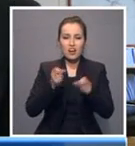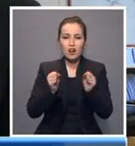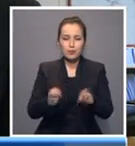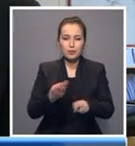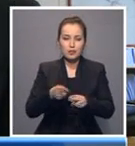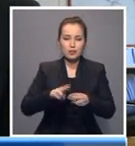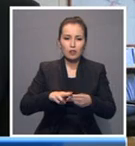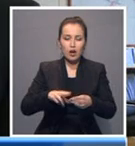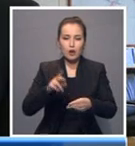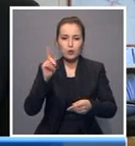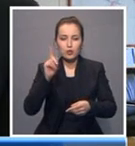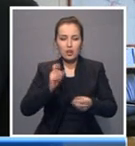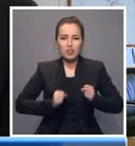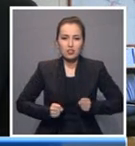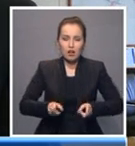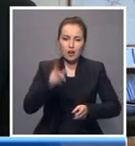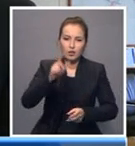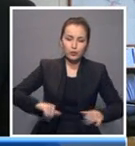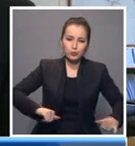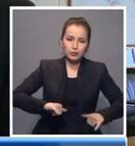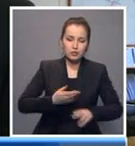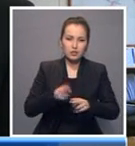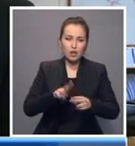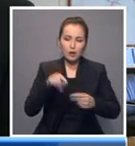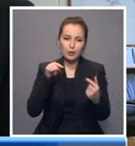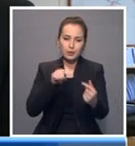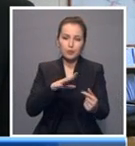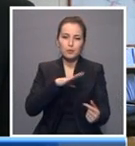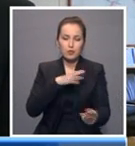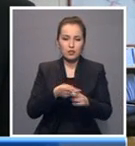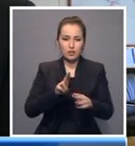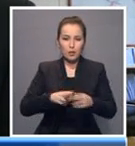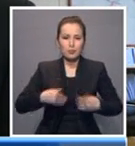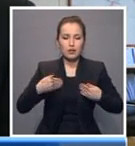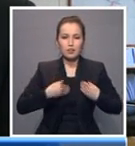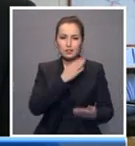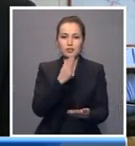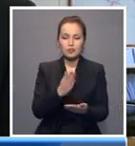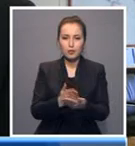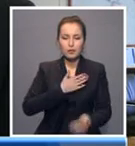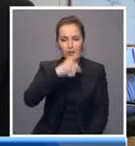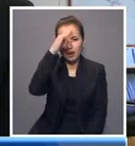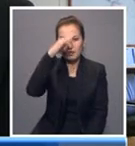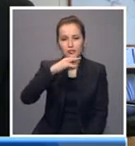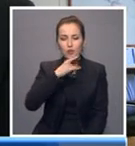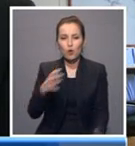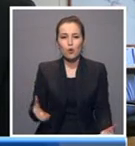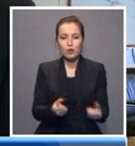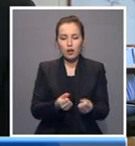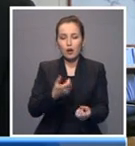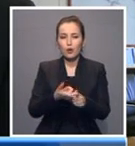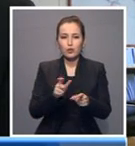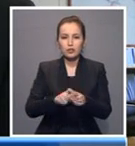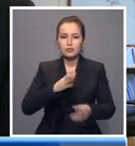тұрған лаңкестік, экстремизм, ұйымдасқан қылмыстық күреспен әлеуетін арттыруға септігін тигізеді. Біз Қазақстанның қолдауына ризамыз. Енді